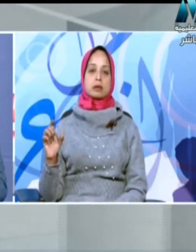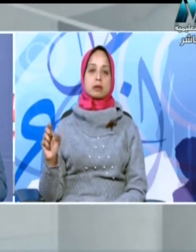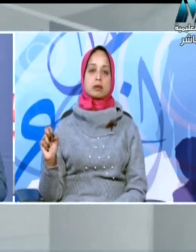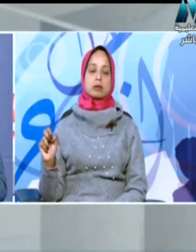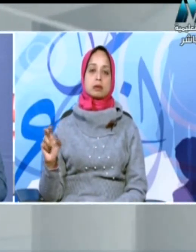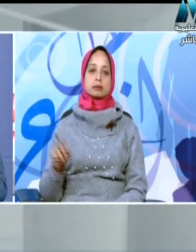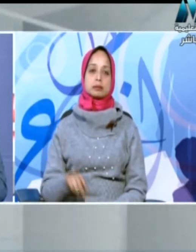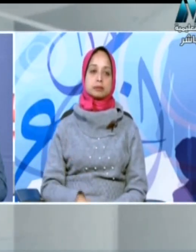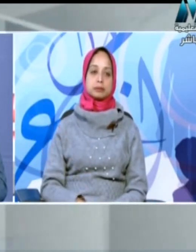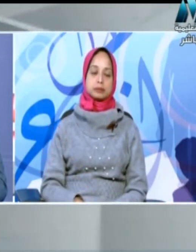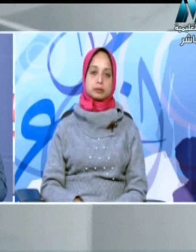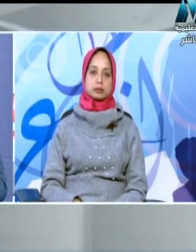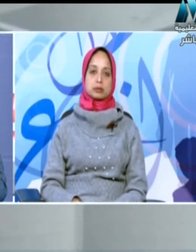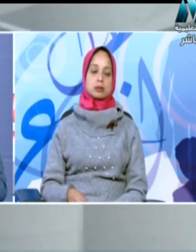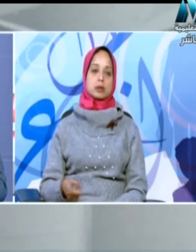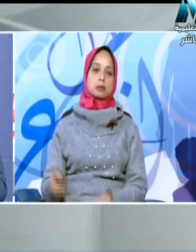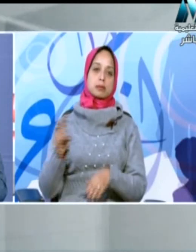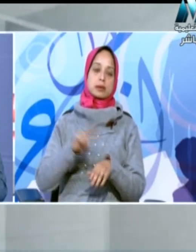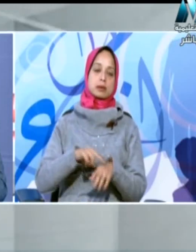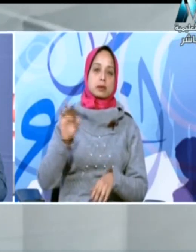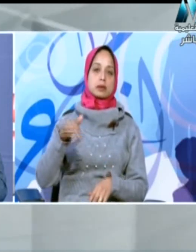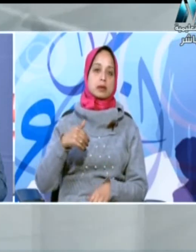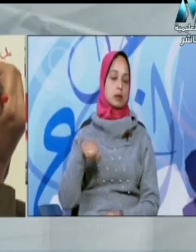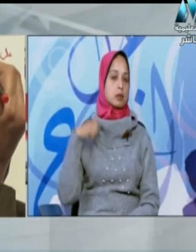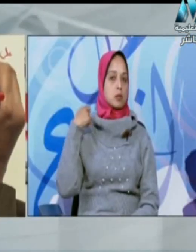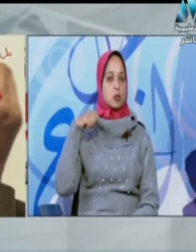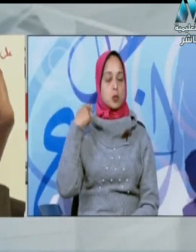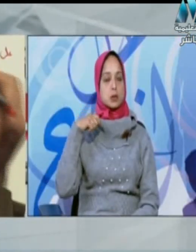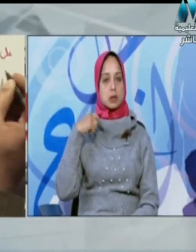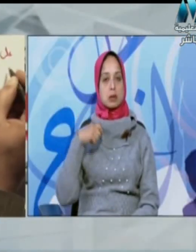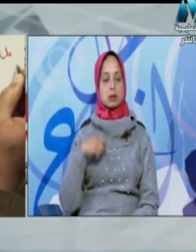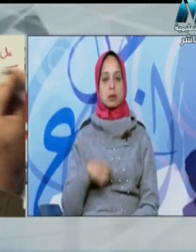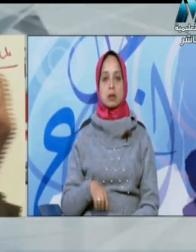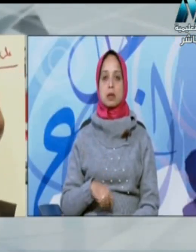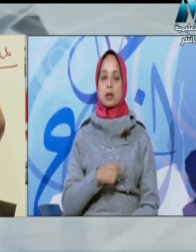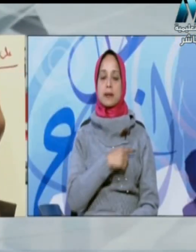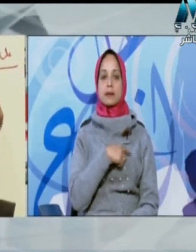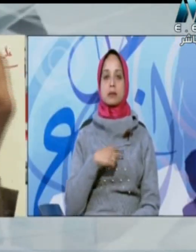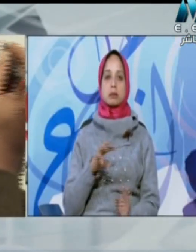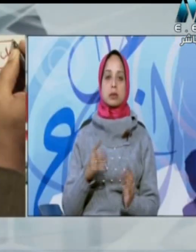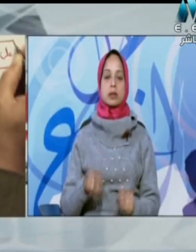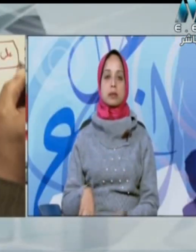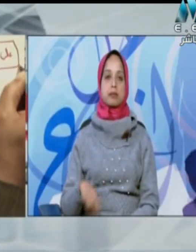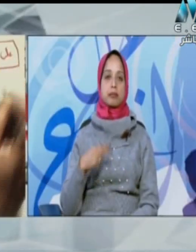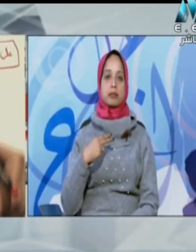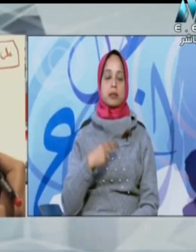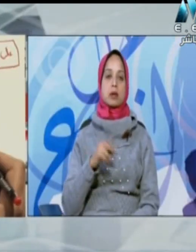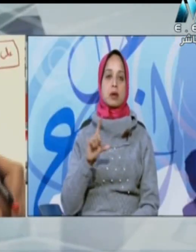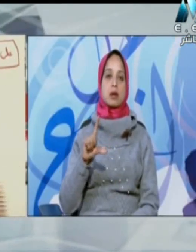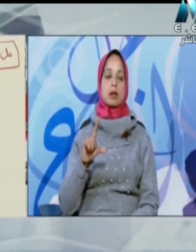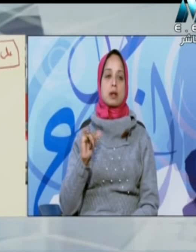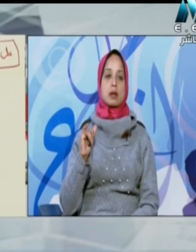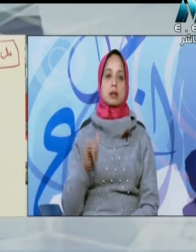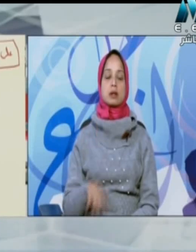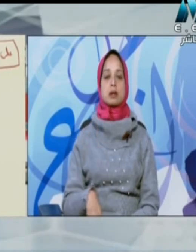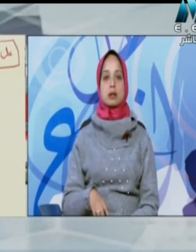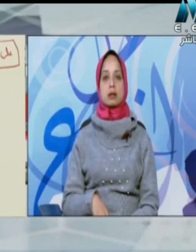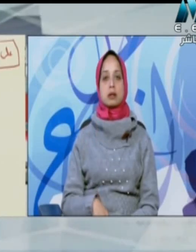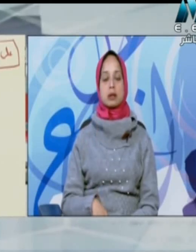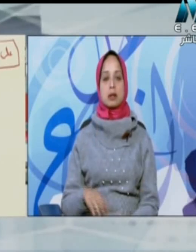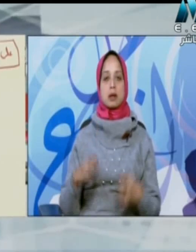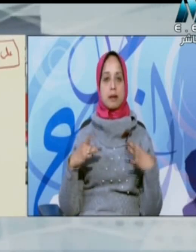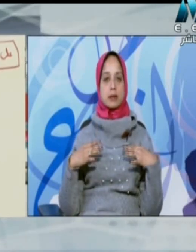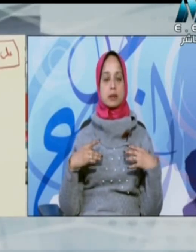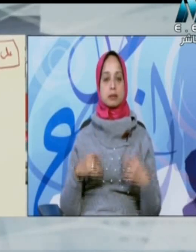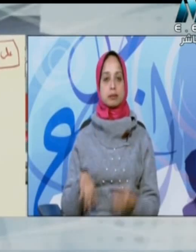وزارة علي باشا ماهر. علي باشا ماهر السياسي المخضرم ده كنا بنقول